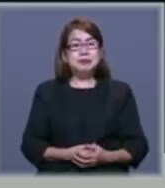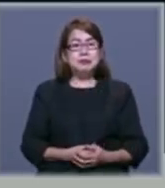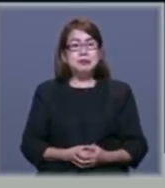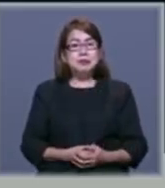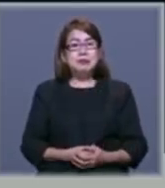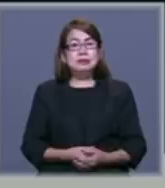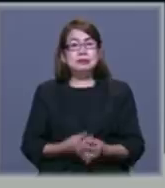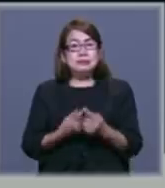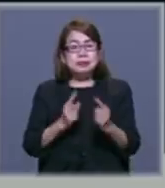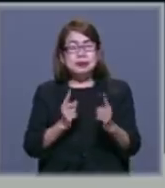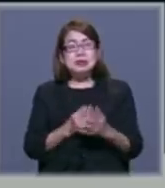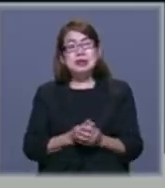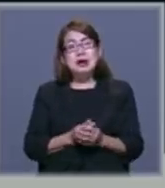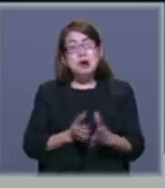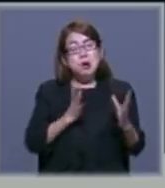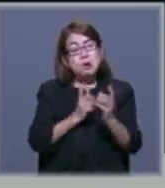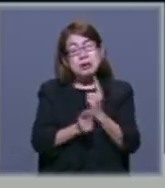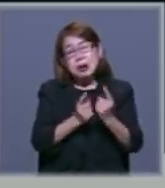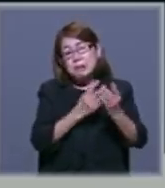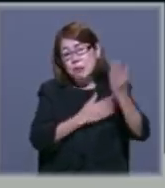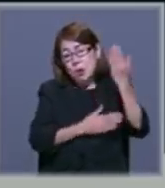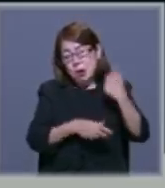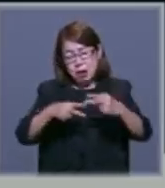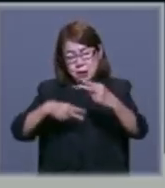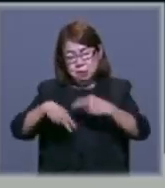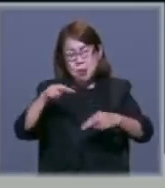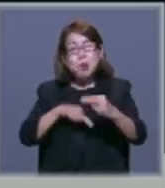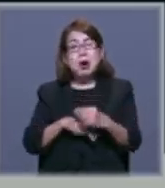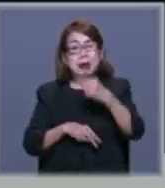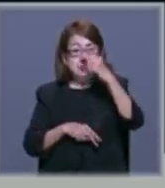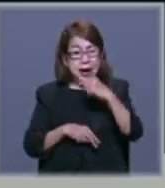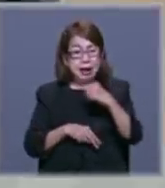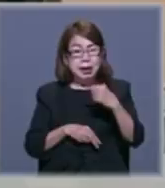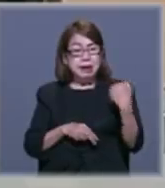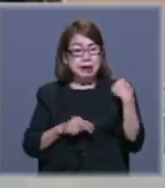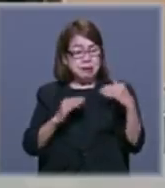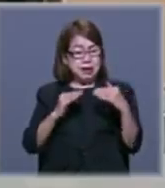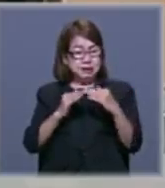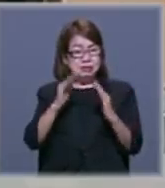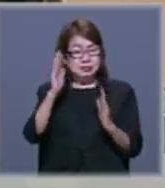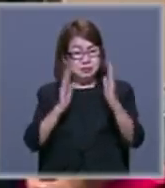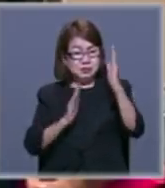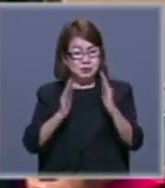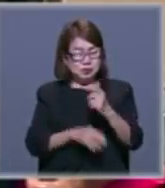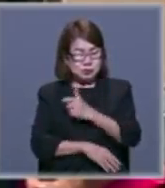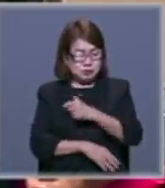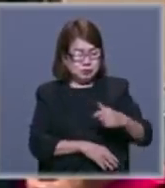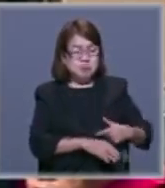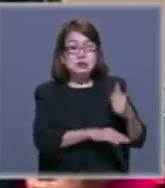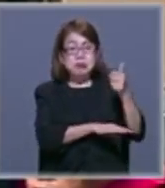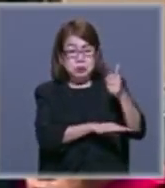สำหรับประเพณีการปกครองประเทศไทยในระบอบประชาธิปไตยอันมีพระกษัตริย์ทรงเป็นประมุขซึ่งจะต้องนำมาใ